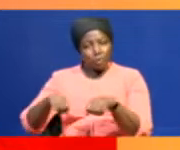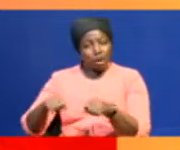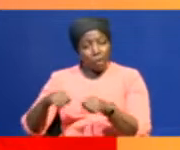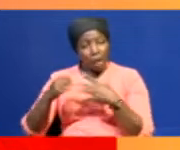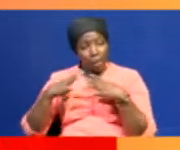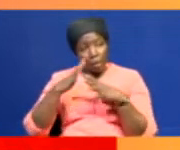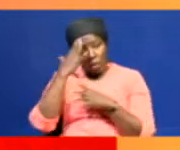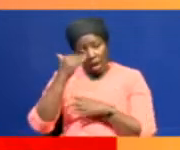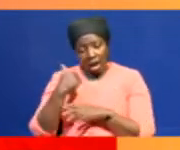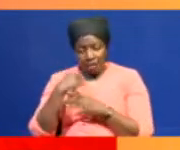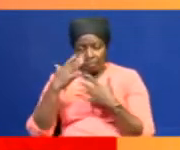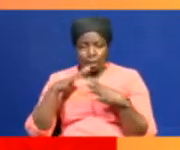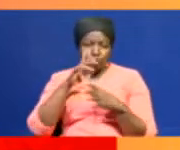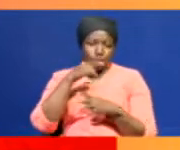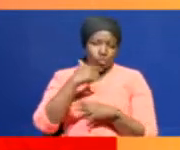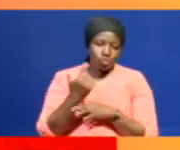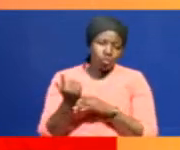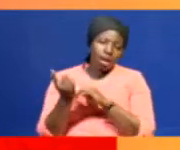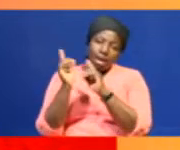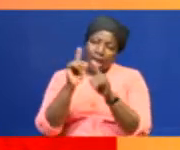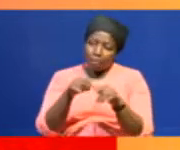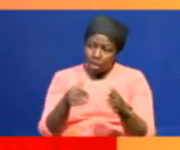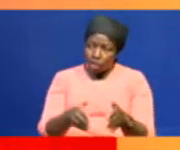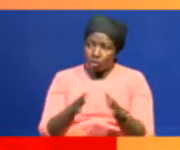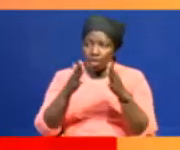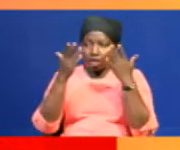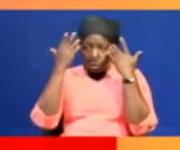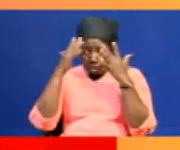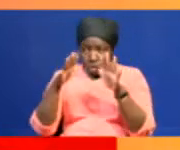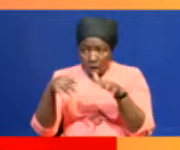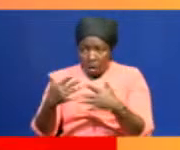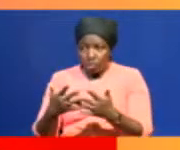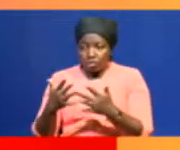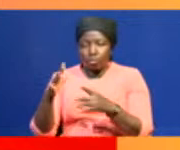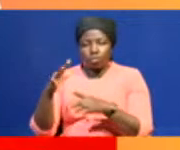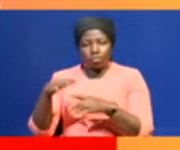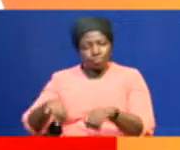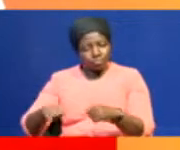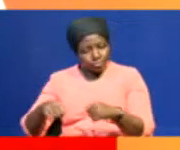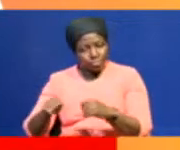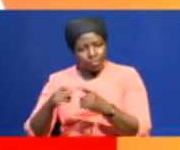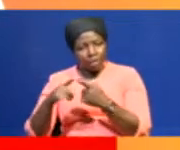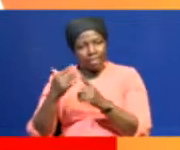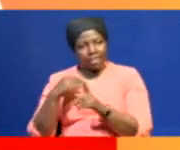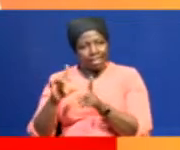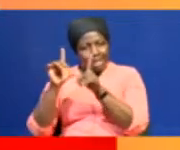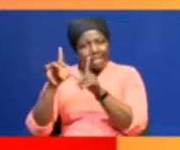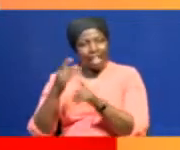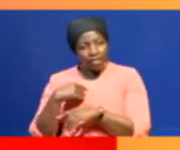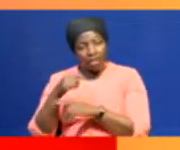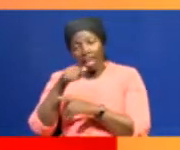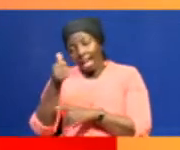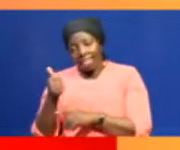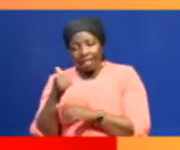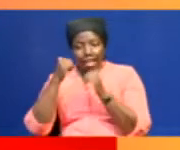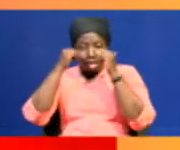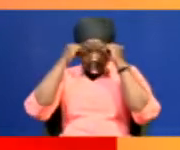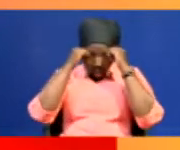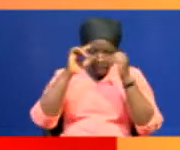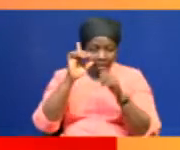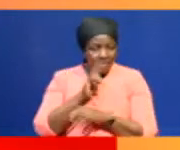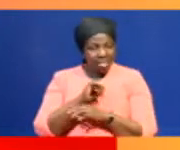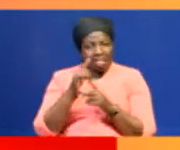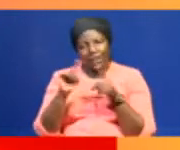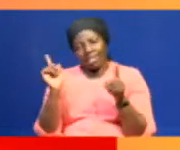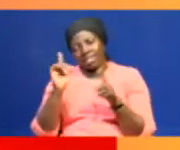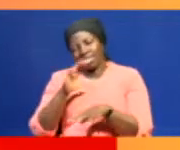watu wanaingia kwa barabara ambao hawajui kutumia pikipiki na wako na leseni, na kuna watu ambao wanaumizwa, wameenda shule, amesoma na